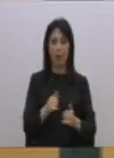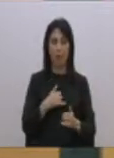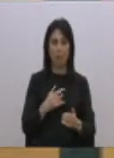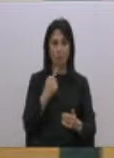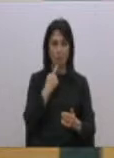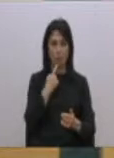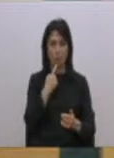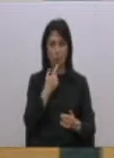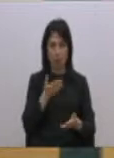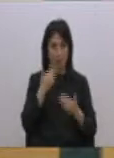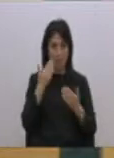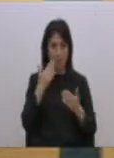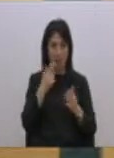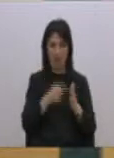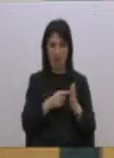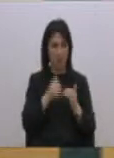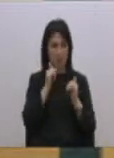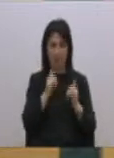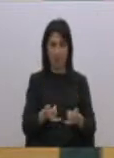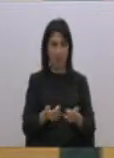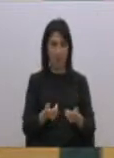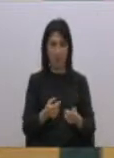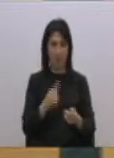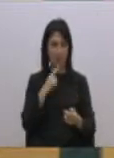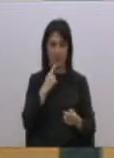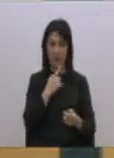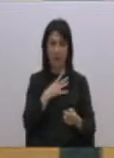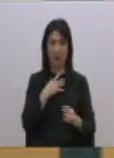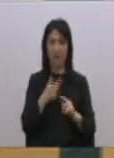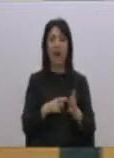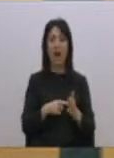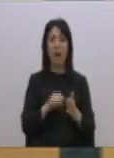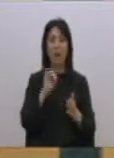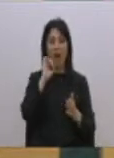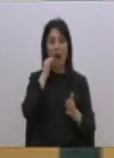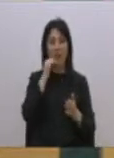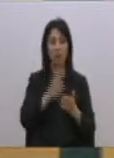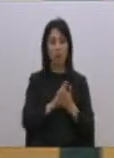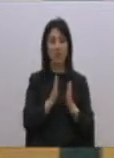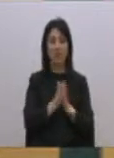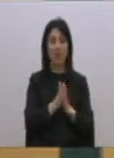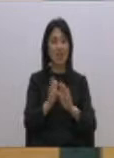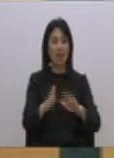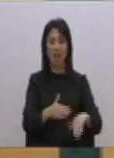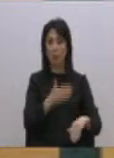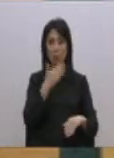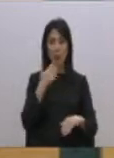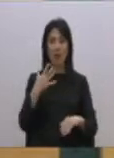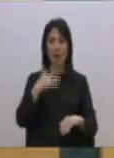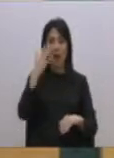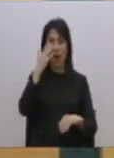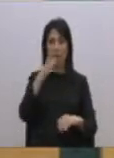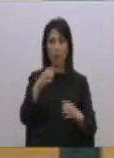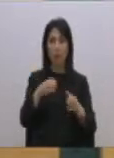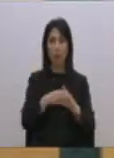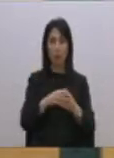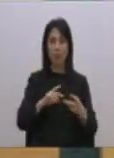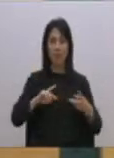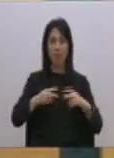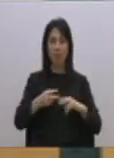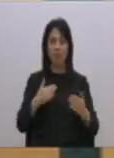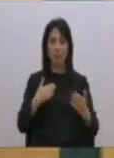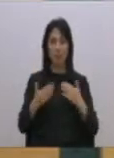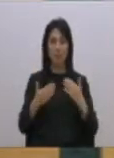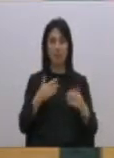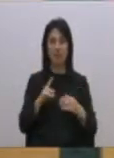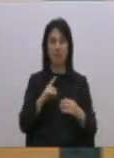დაკავშირებით მარტივად საკითხის გამოძიება. და ერთი ამ საკითხის ვადა არ არის ჯერ გასული. სწორედ ქართული ოცნების გუნდმა შეცვალა ის მიდგომა,